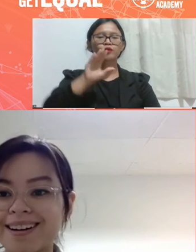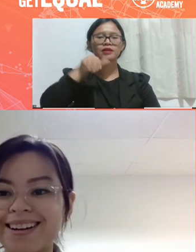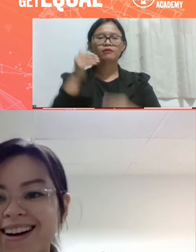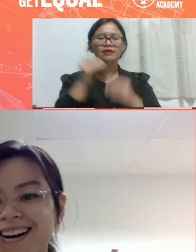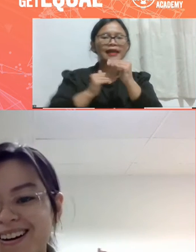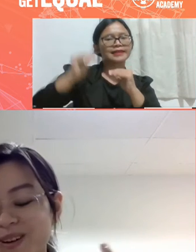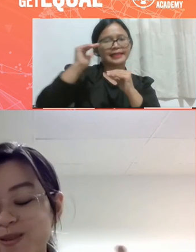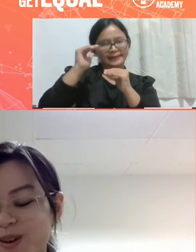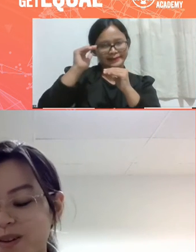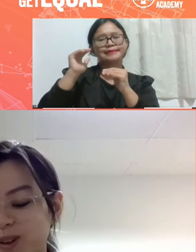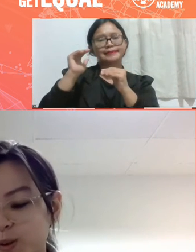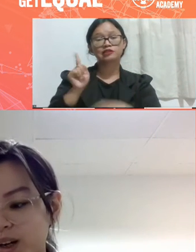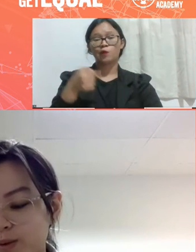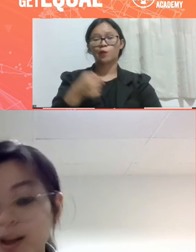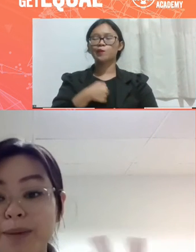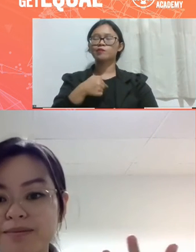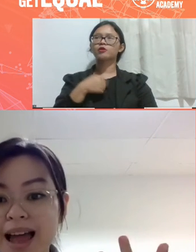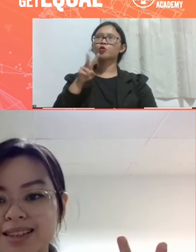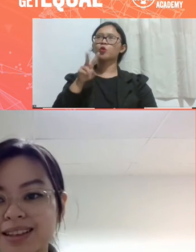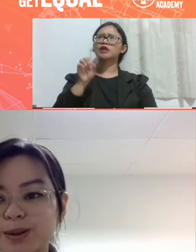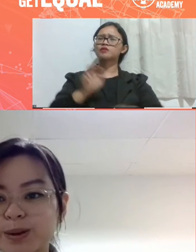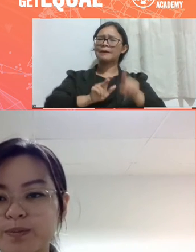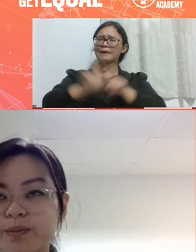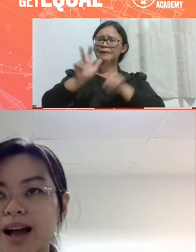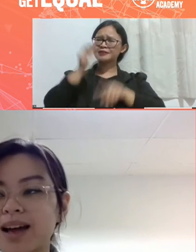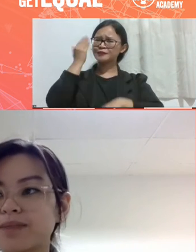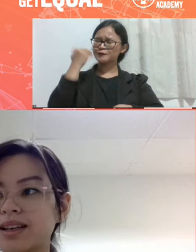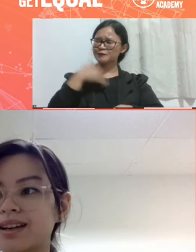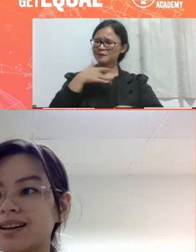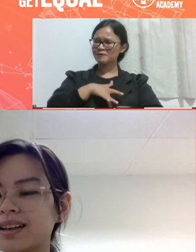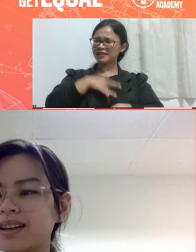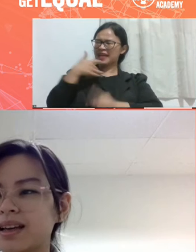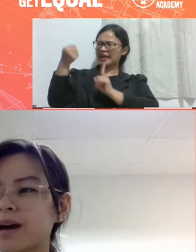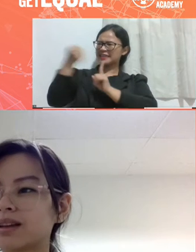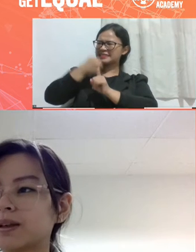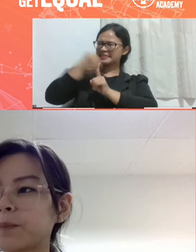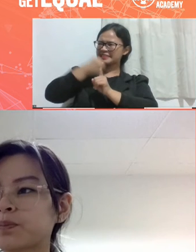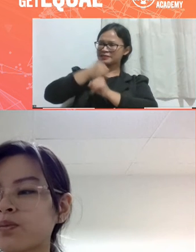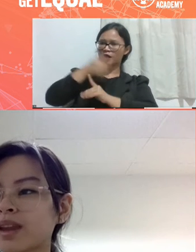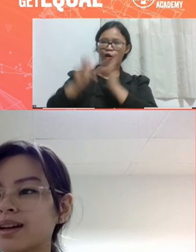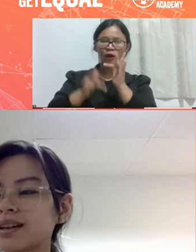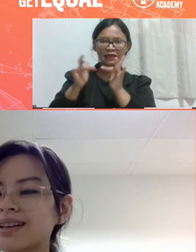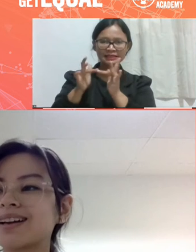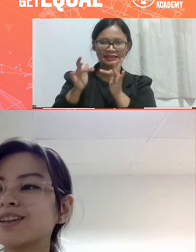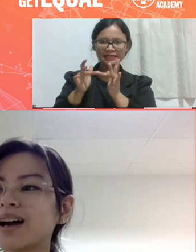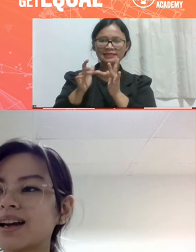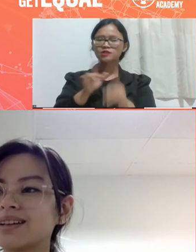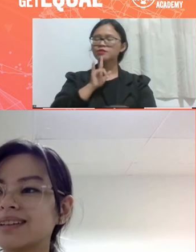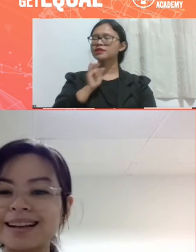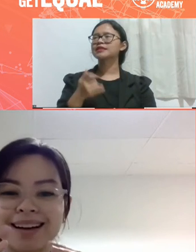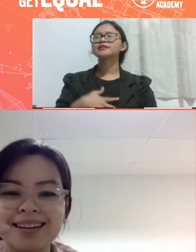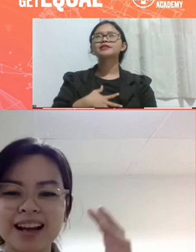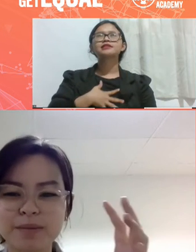jujur, karena kebetulan waktu 2018 itu mengalami ibaratnya rasanya tuh